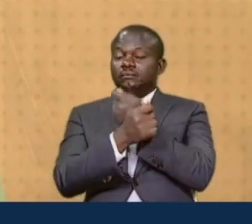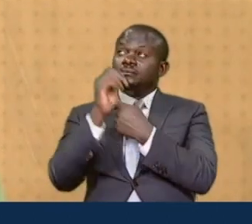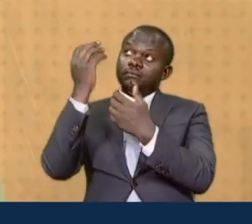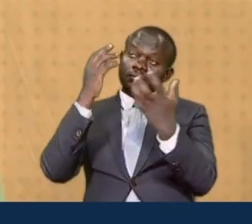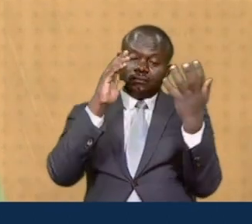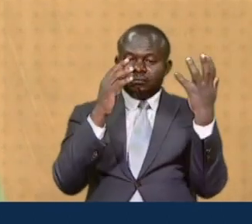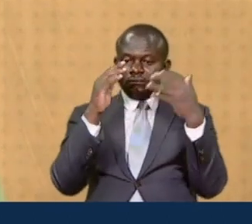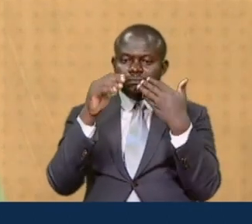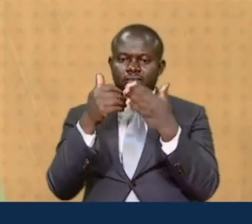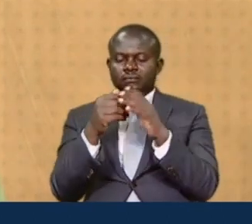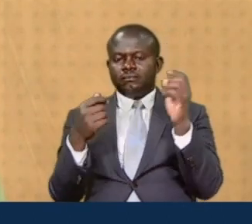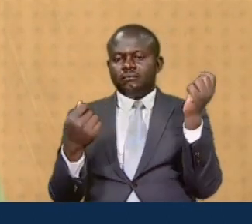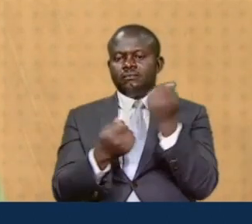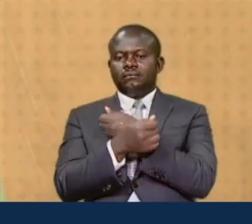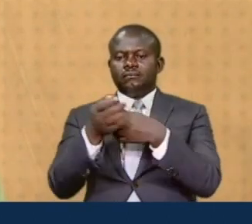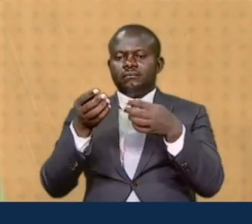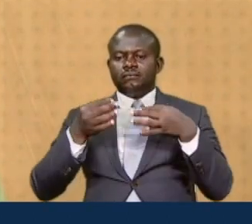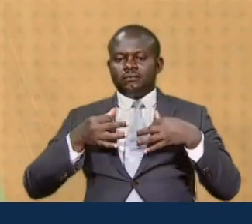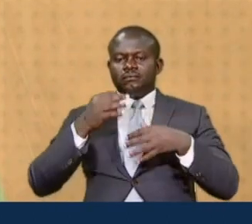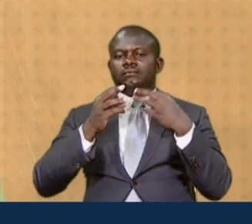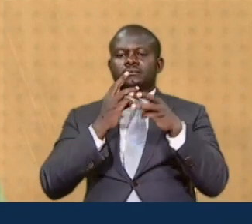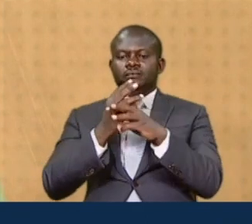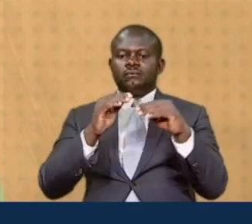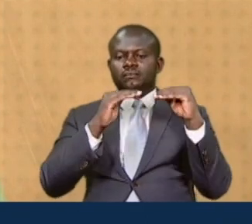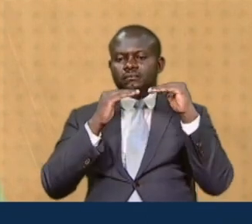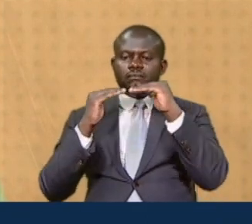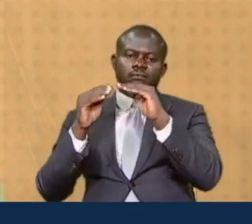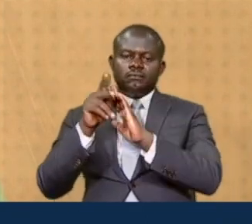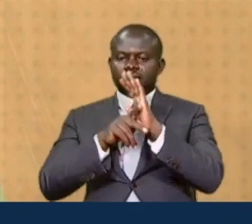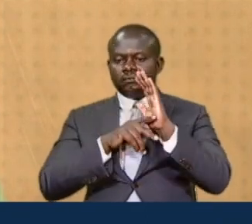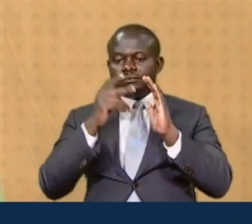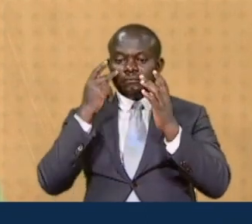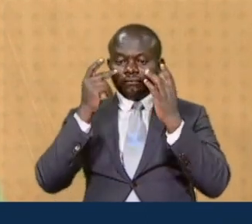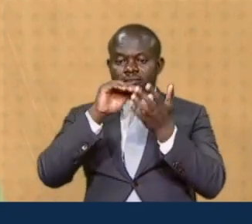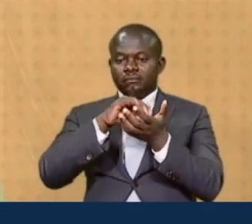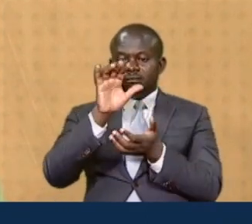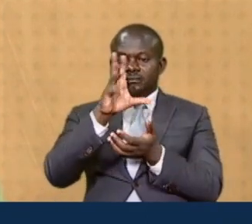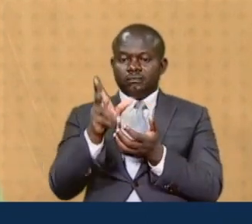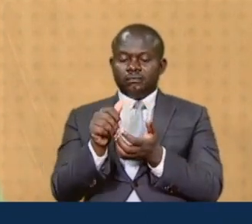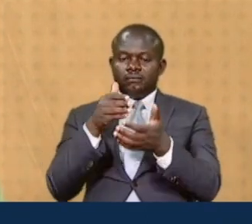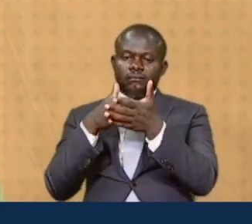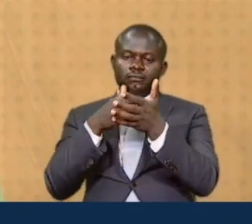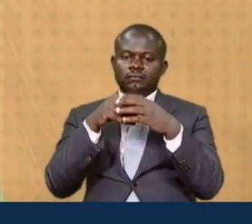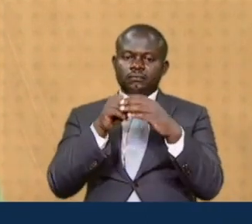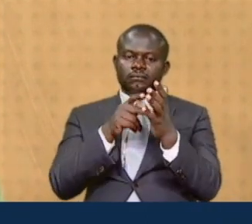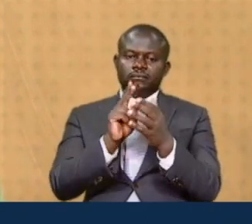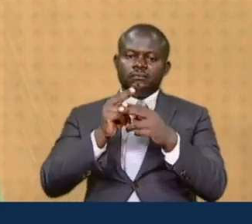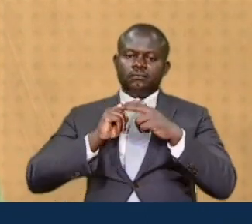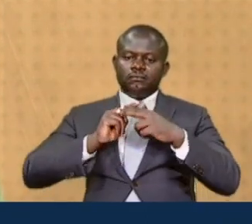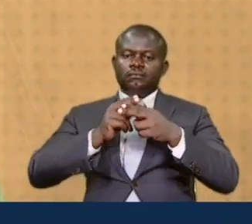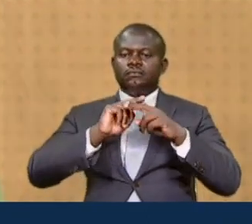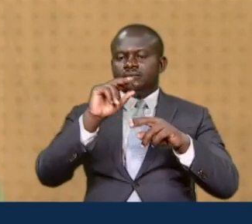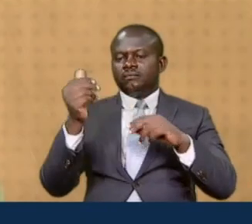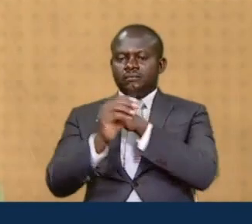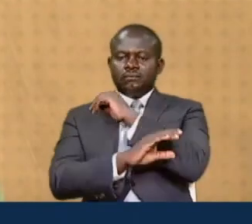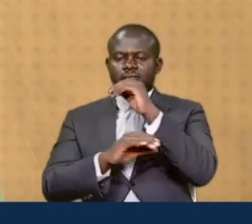ry'ikirere amavugururwa mu by'imari ku rwego rw'isi amahame areba ibigo nyafurika imbogamizi mu kwishyura inguzanyo z'amahanga